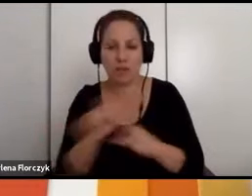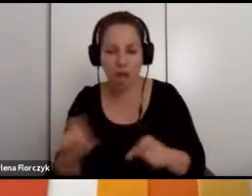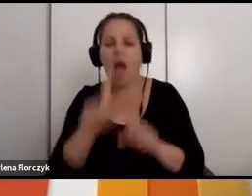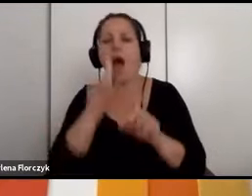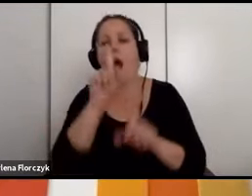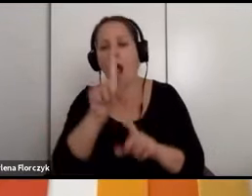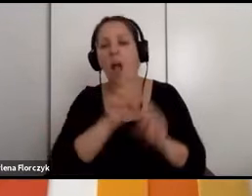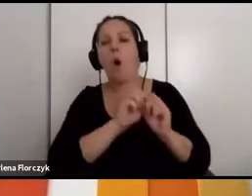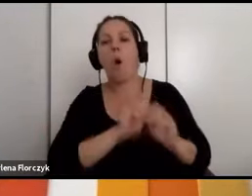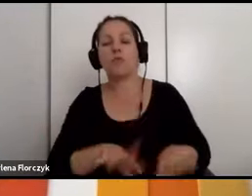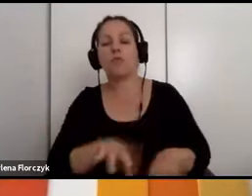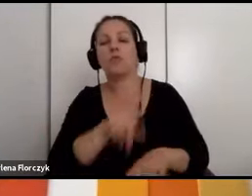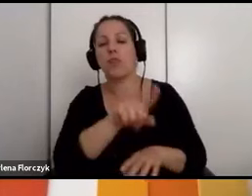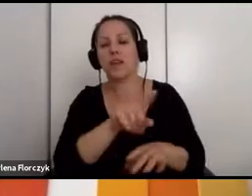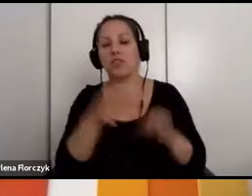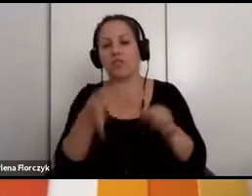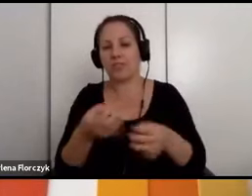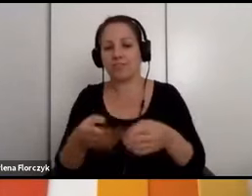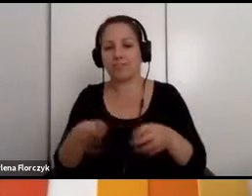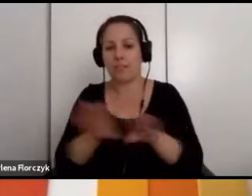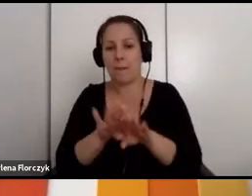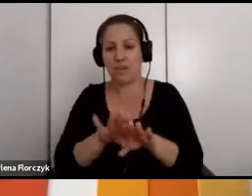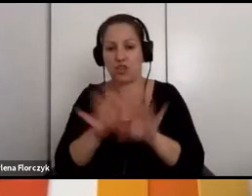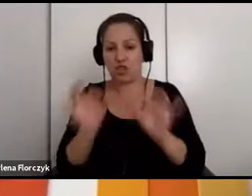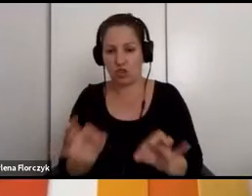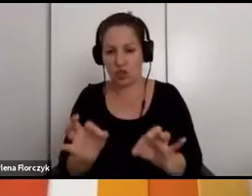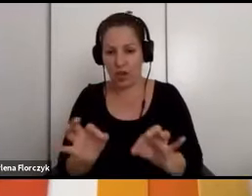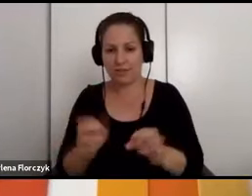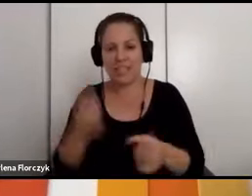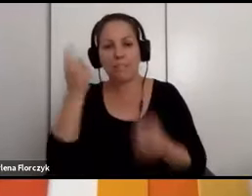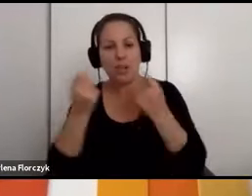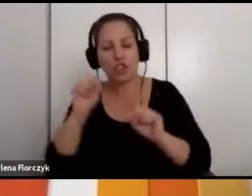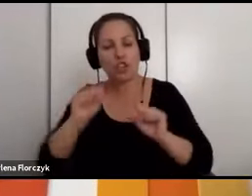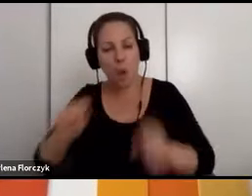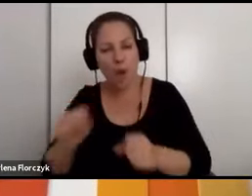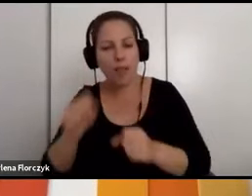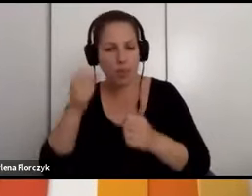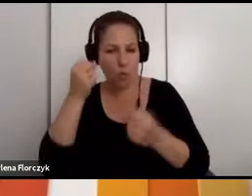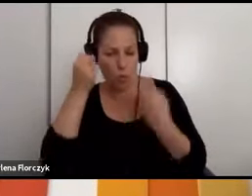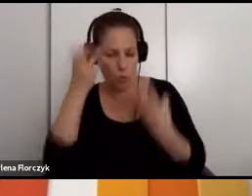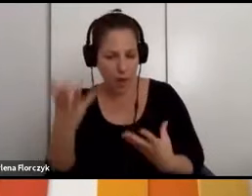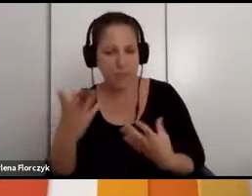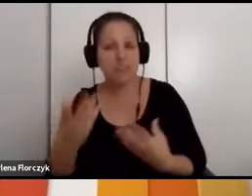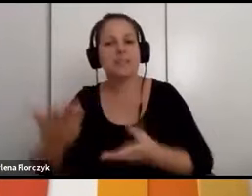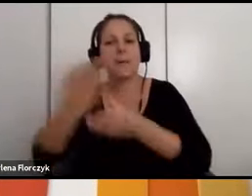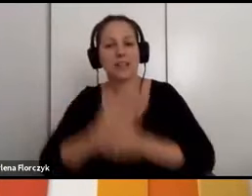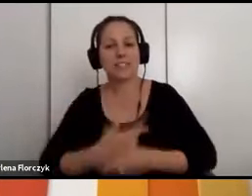oczywiście dzisiaj zamykając dzisiejszy inspirator działań kulturalnych,